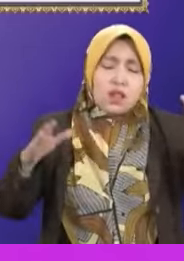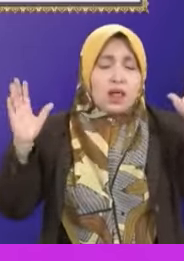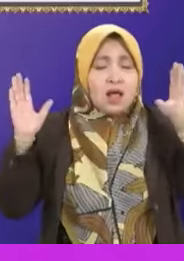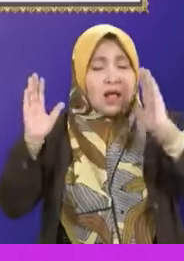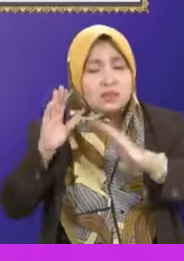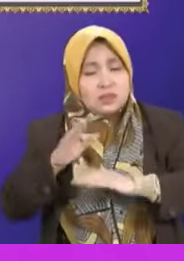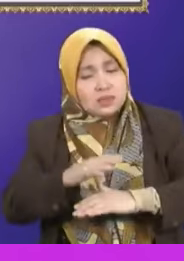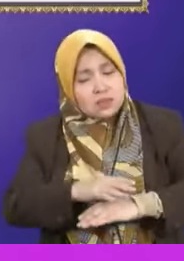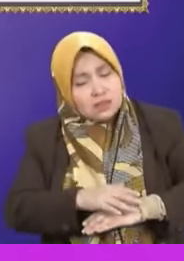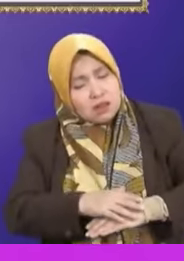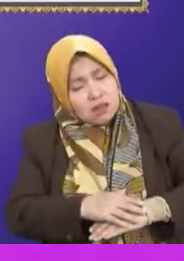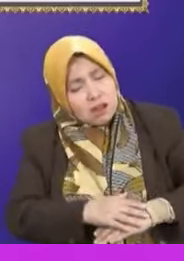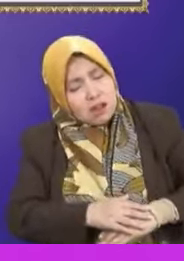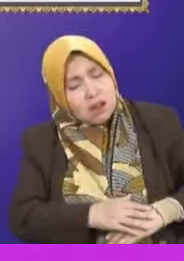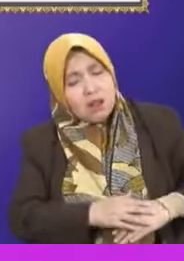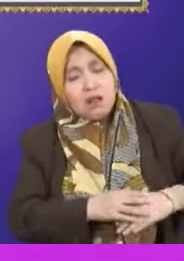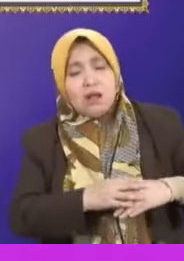والصلاة